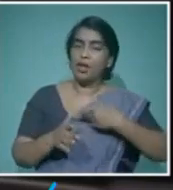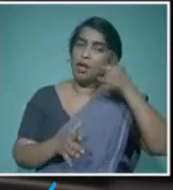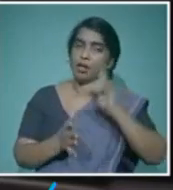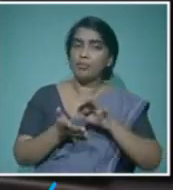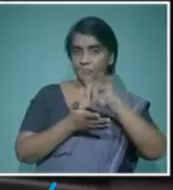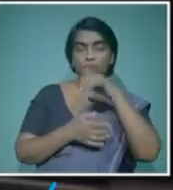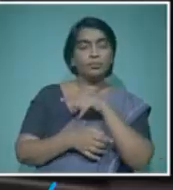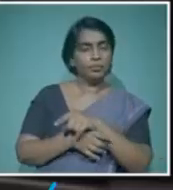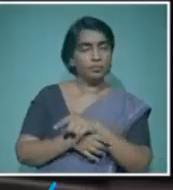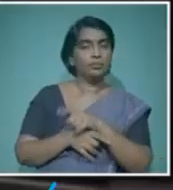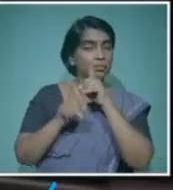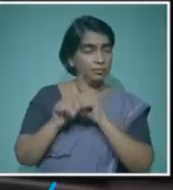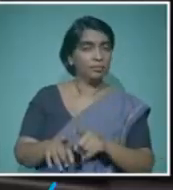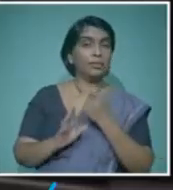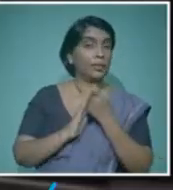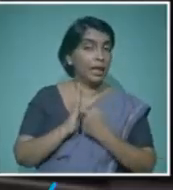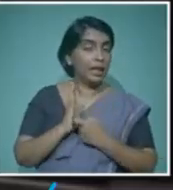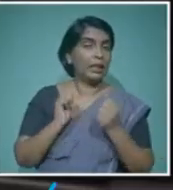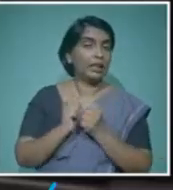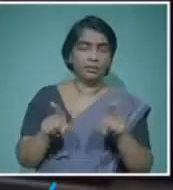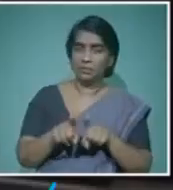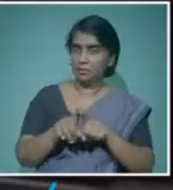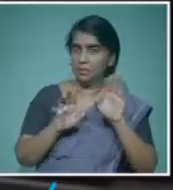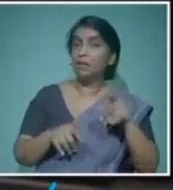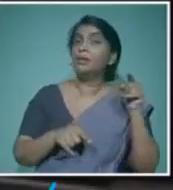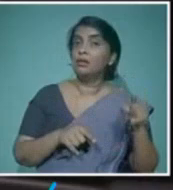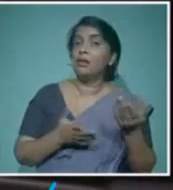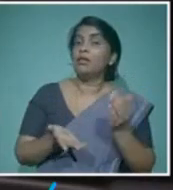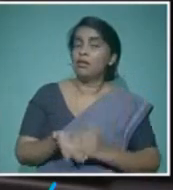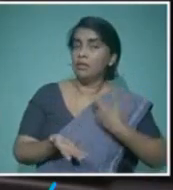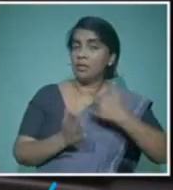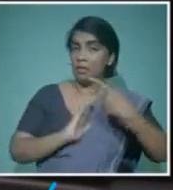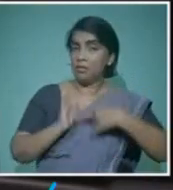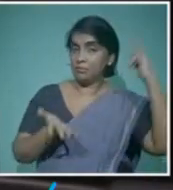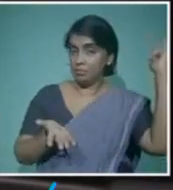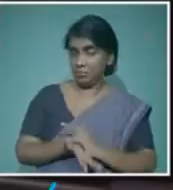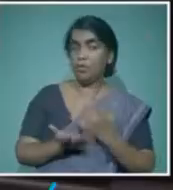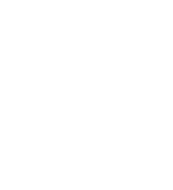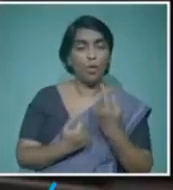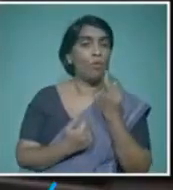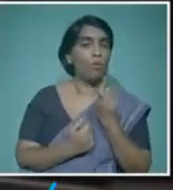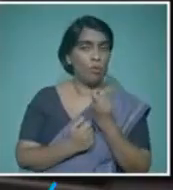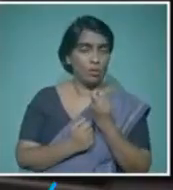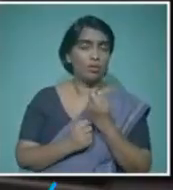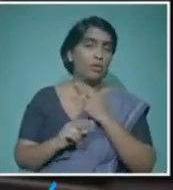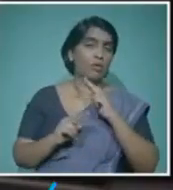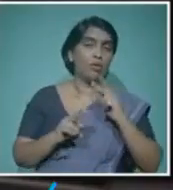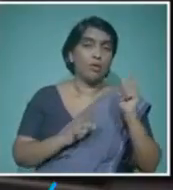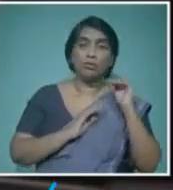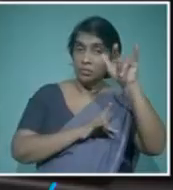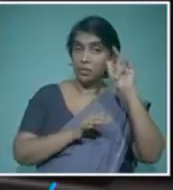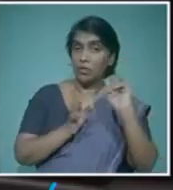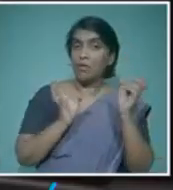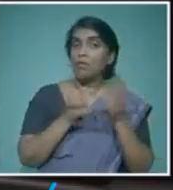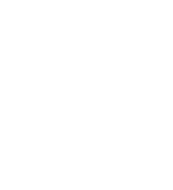විශේෂ කණ්ඩායමක් යවලා මේ අයගේ නීතිමය කටයුතු පටන් ගන්නවත් එක්කම ඒ අයව නැවත ලංකාවට ගෙන්වා ගැනීම සඳහා අවශ්‍ය මුදල් විදේශ සේවා නියුක්ති කාර්යාංශය